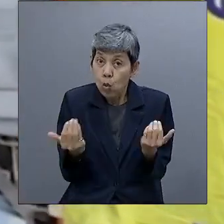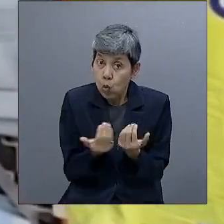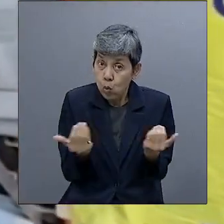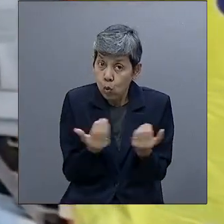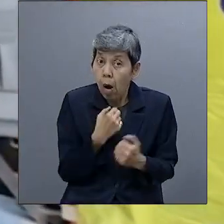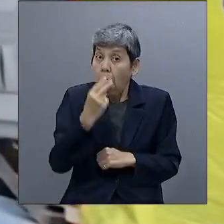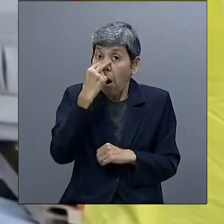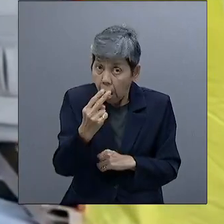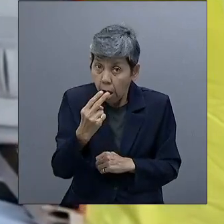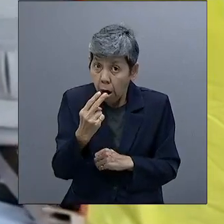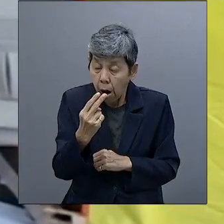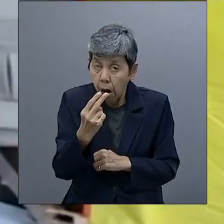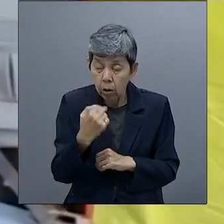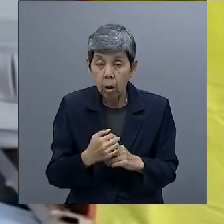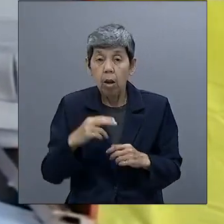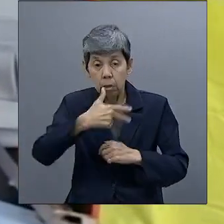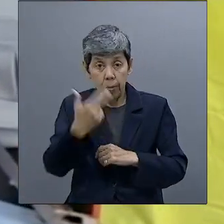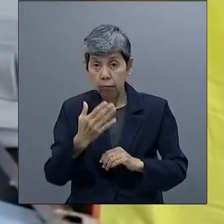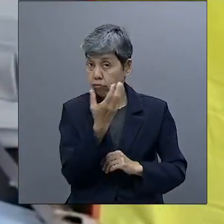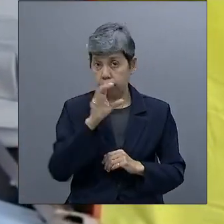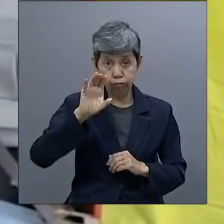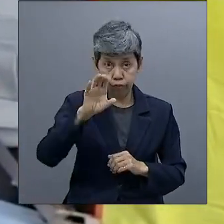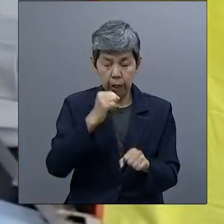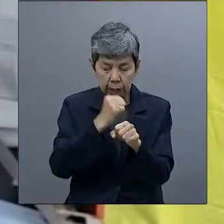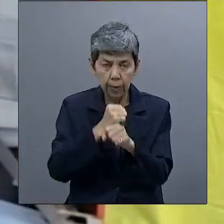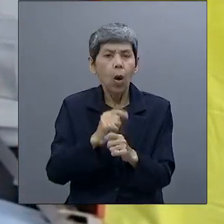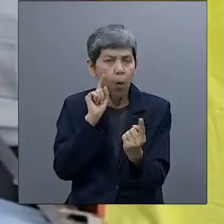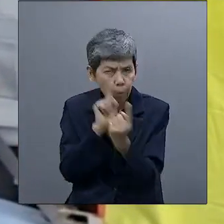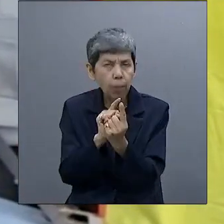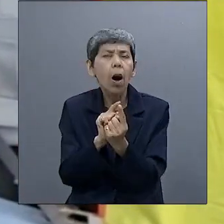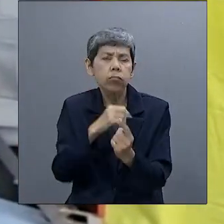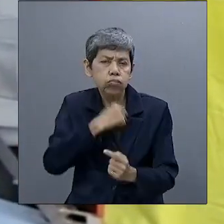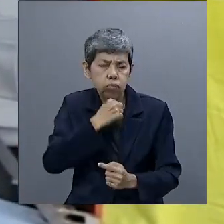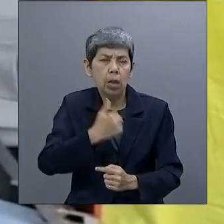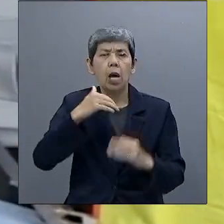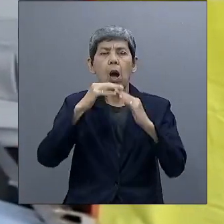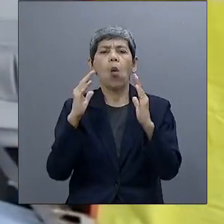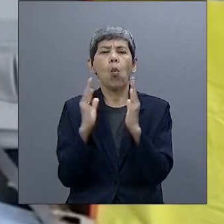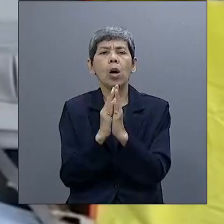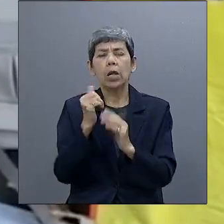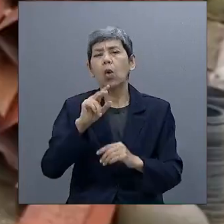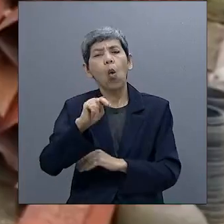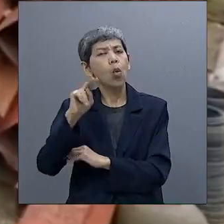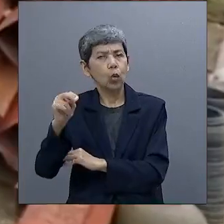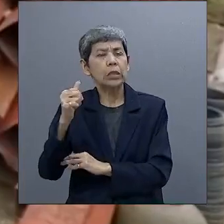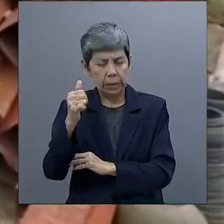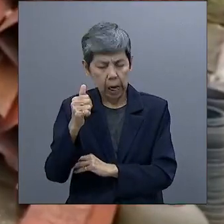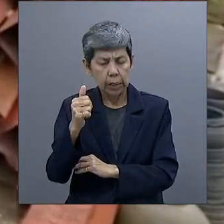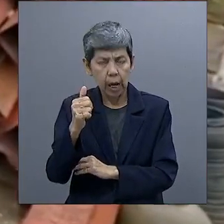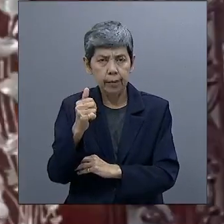มดทราบข่าวนะคะจากร้องทุกข์ลงป้ายนี้ก็สามารถมาหาคุณลุงโมดได้ที่วัดเสาธงหินจังหวัดนนทบุรีค่